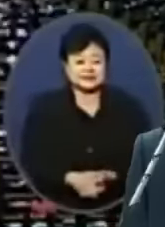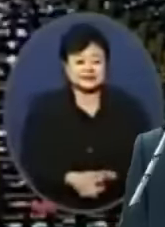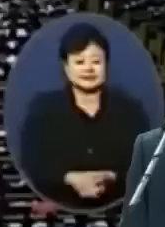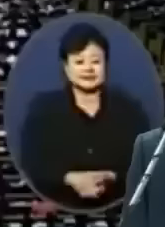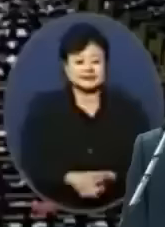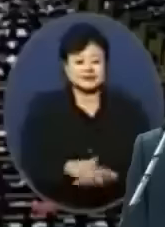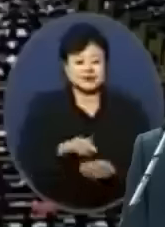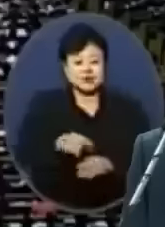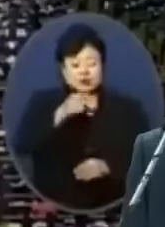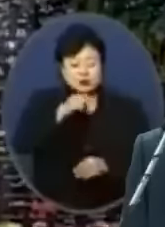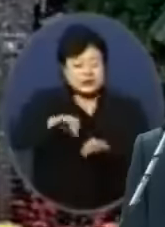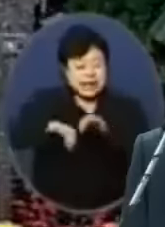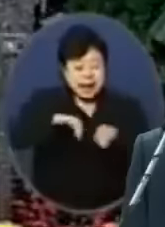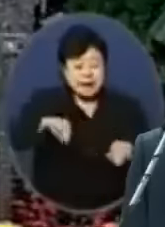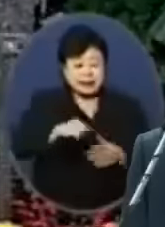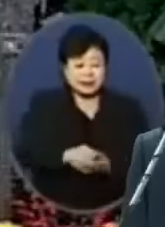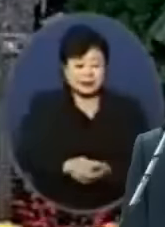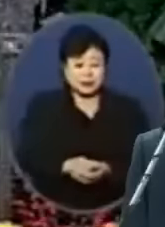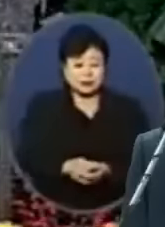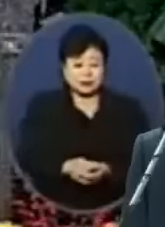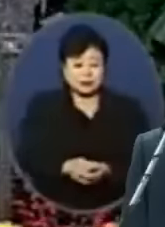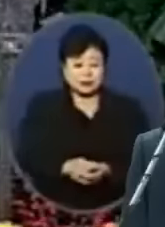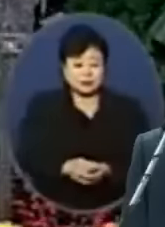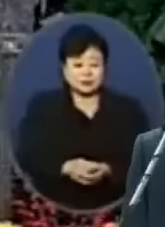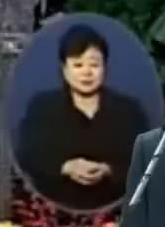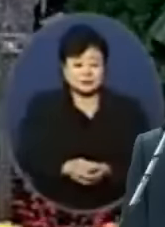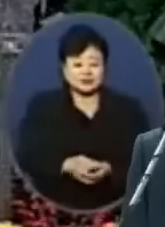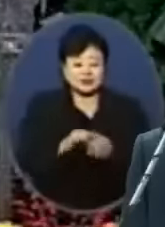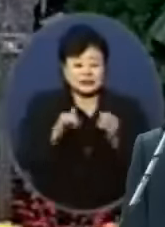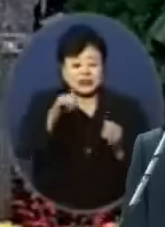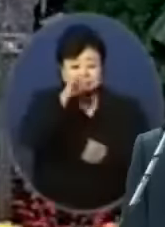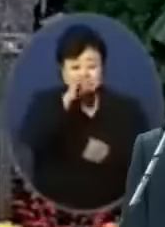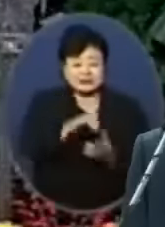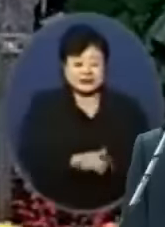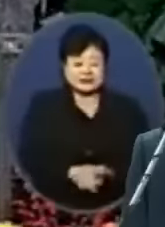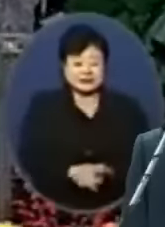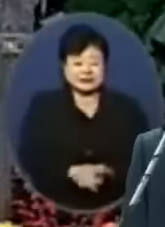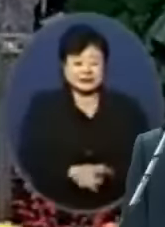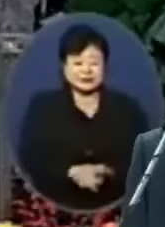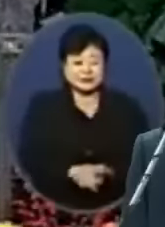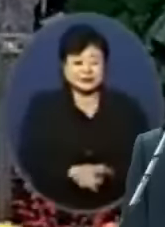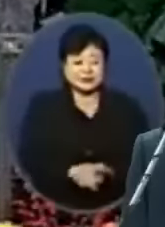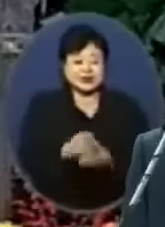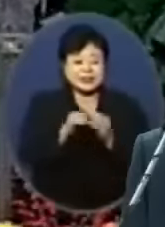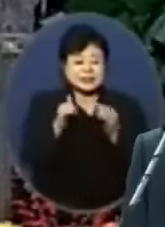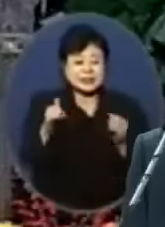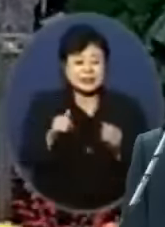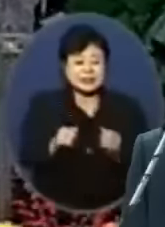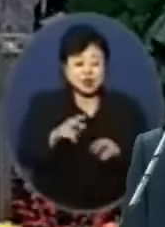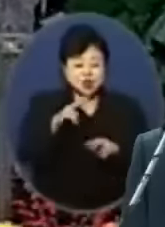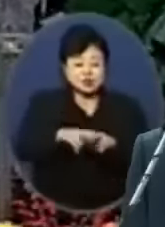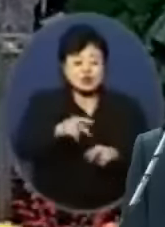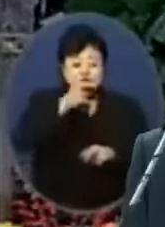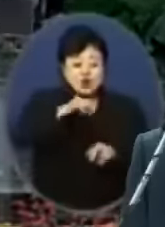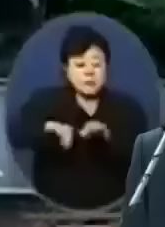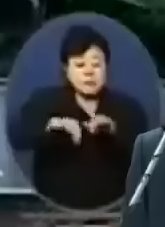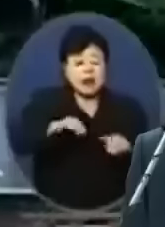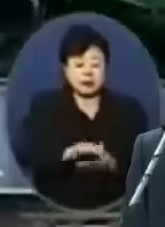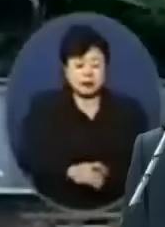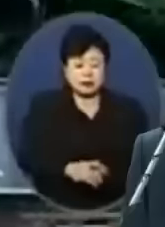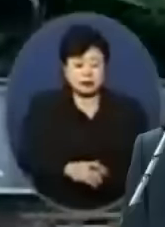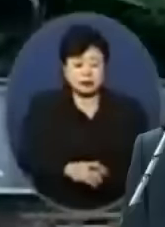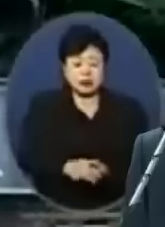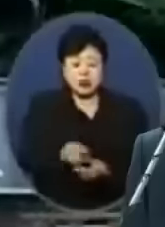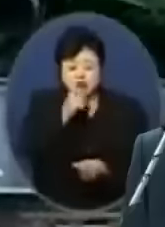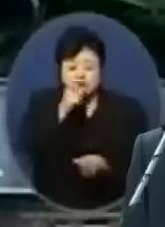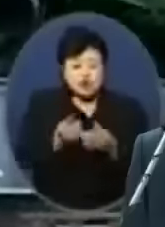우물을 잘 파기로 소문난 사람이 있었습니다. 이 사람이 우물을 파면은 백발백중